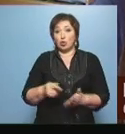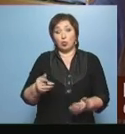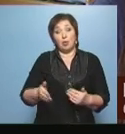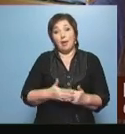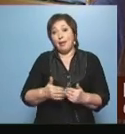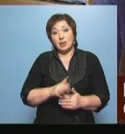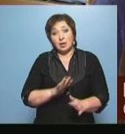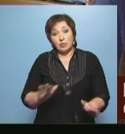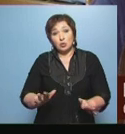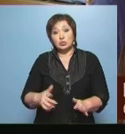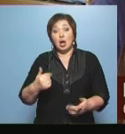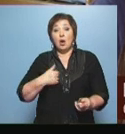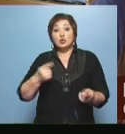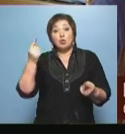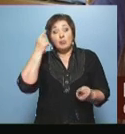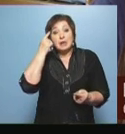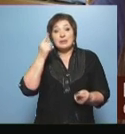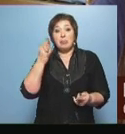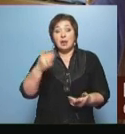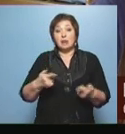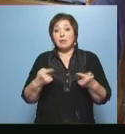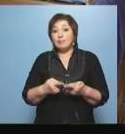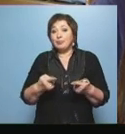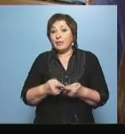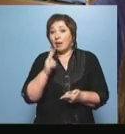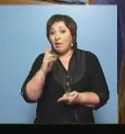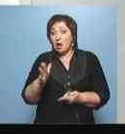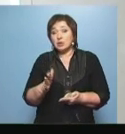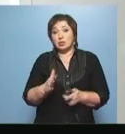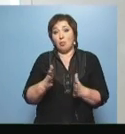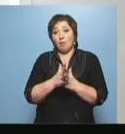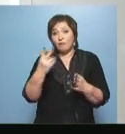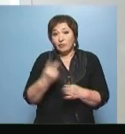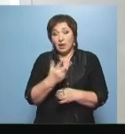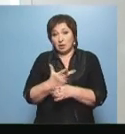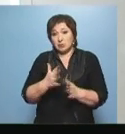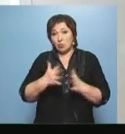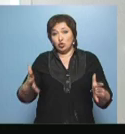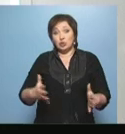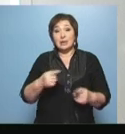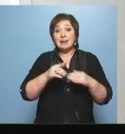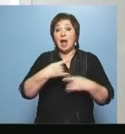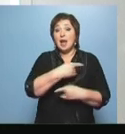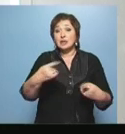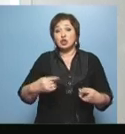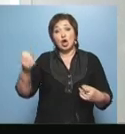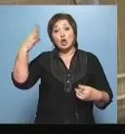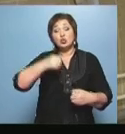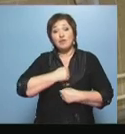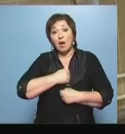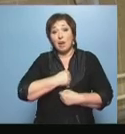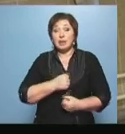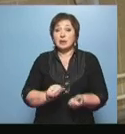так бы, если жила в квартире, платила бы гораздо большую сумму. На этаже душевые кабинки, туалет, кухня, прачечная.